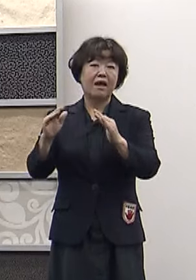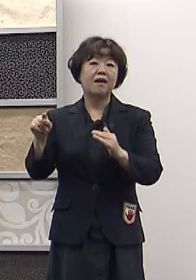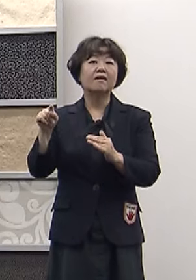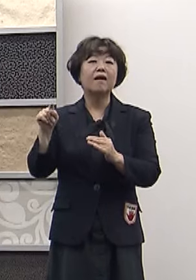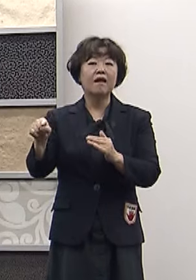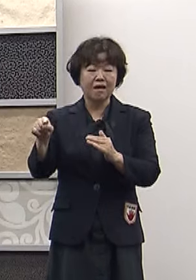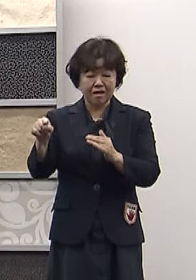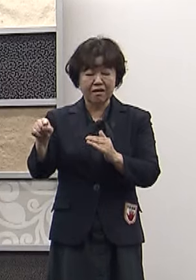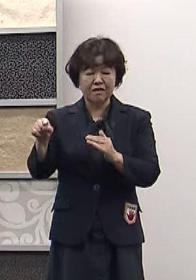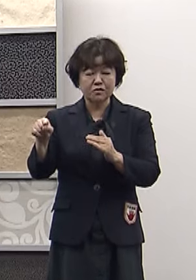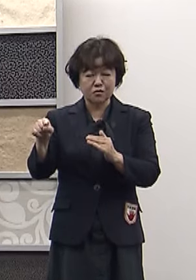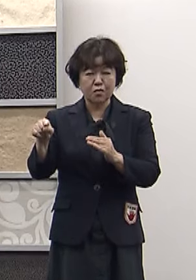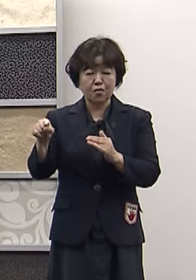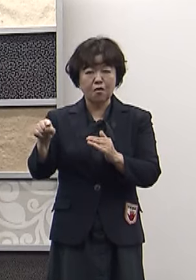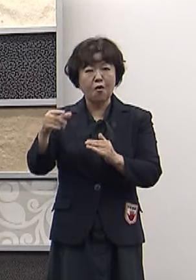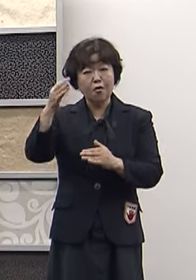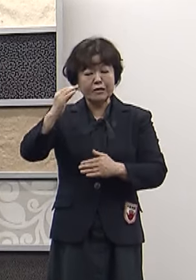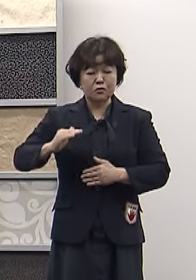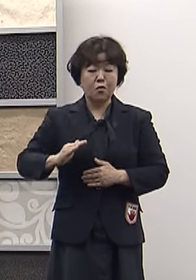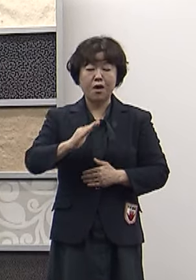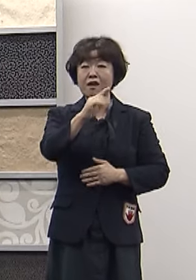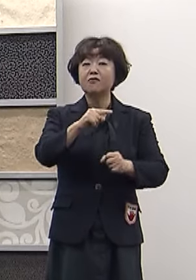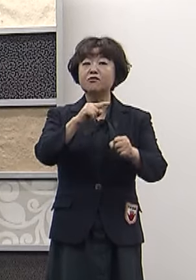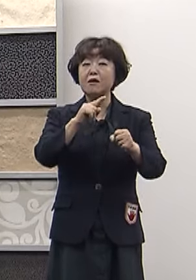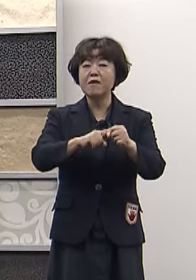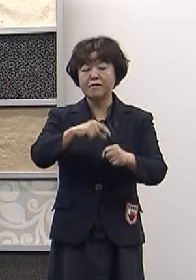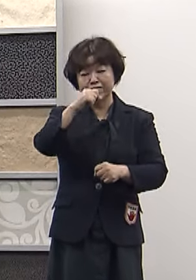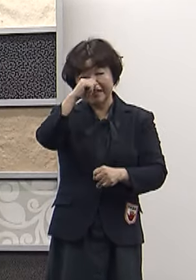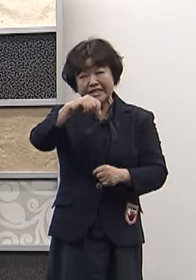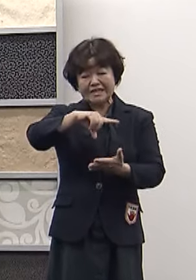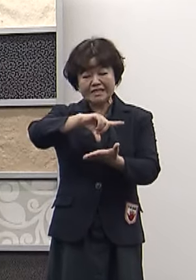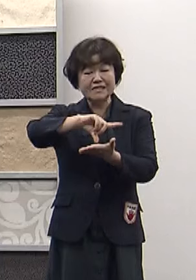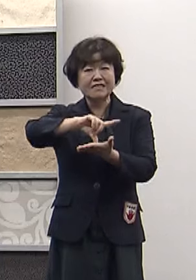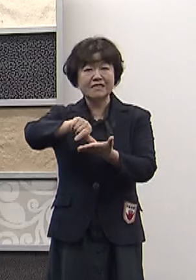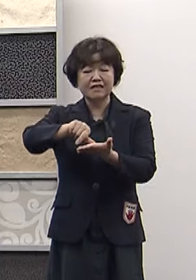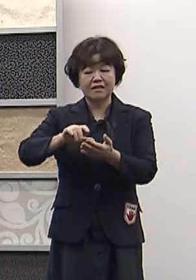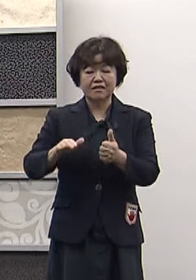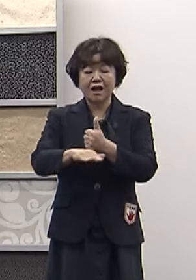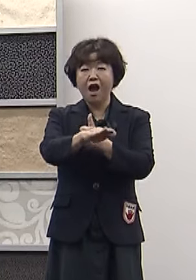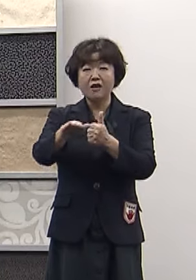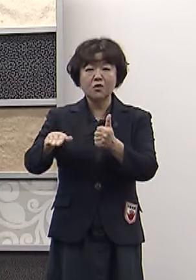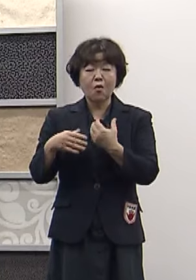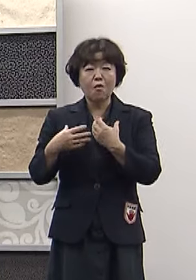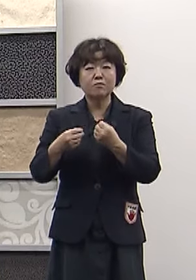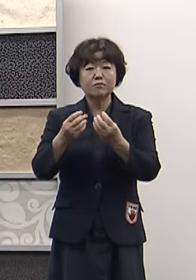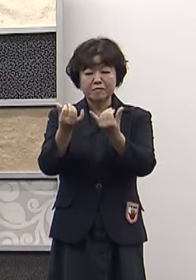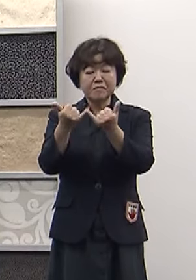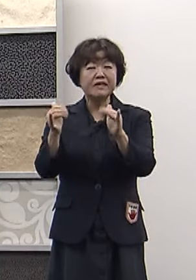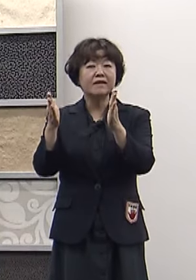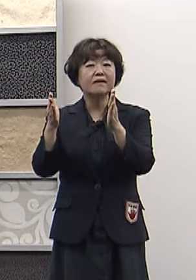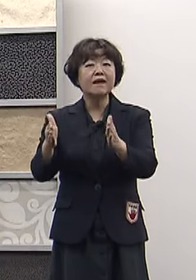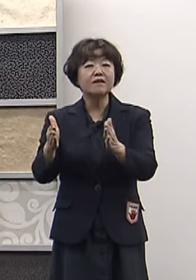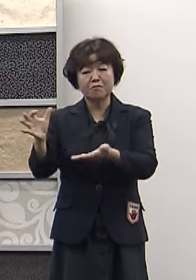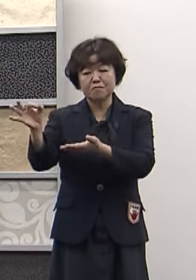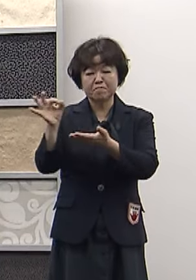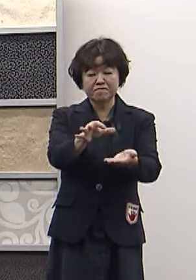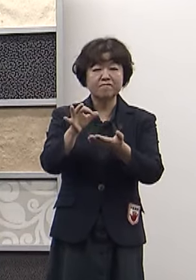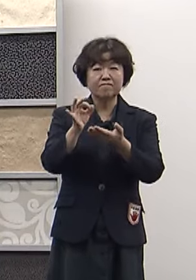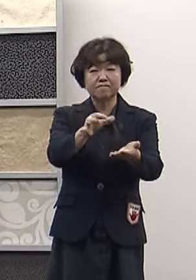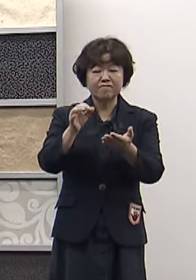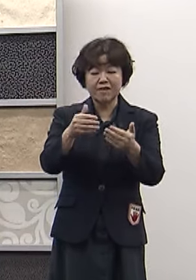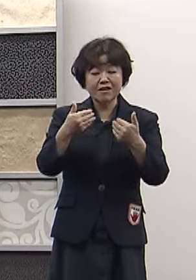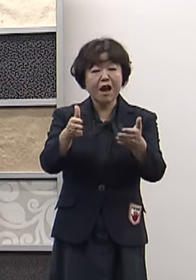化と高付加価値化を推進するためには良好な地域環境を確保しつつ、民間による適切な投資開発を取り